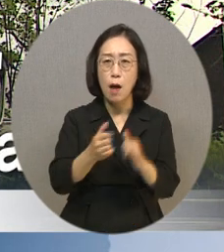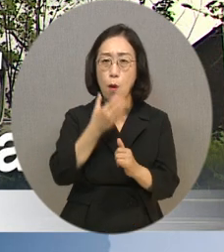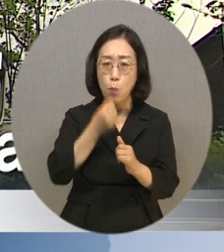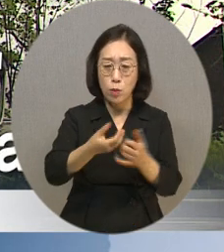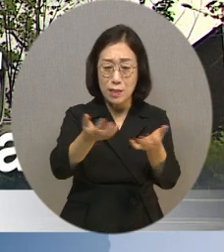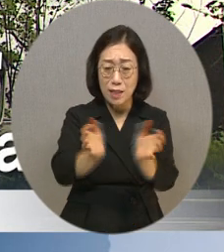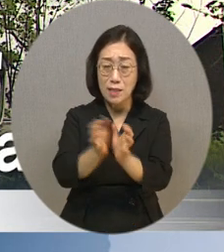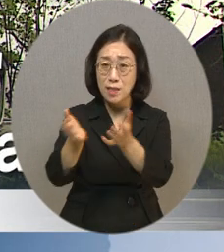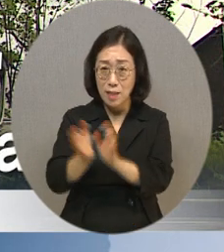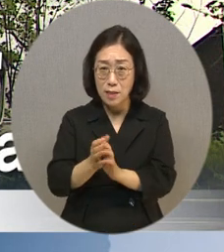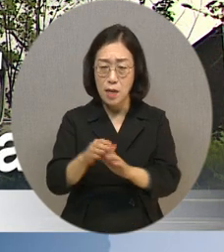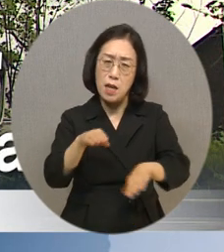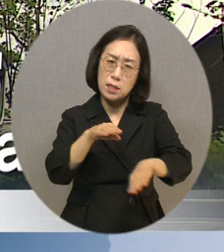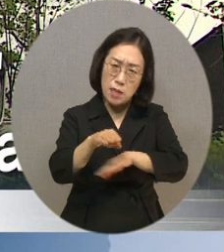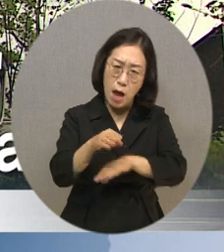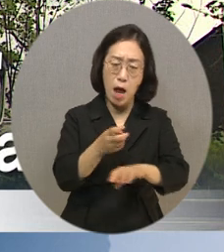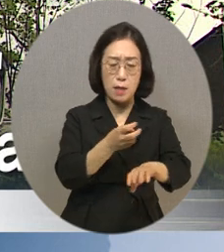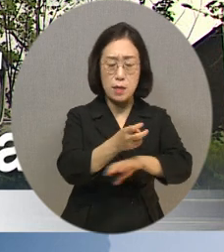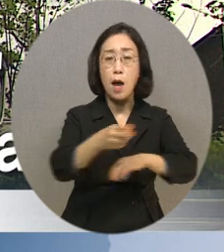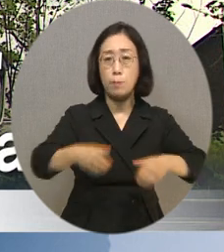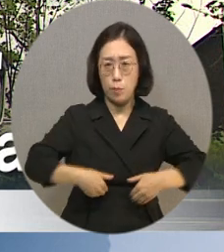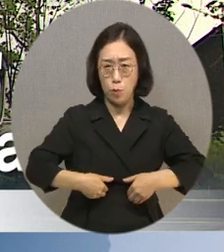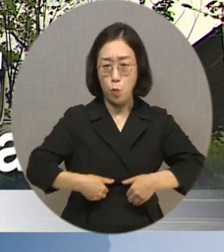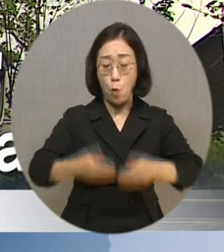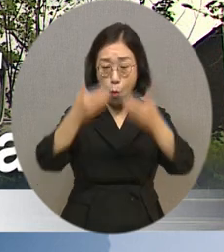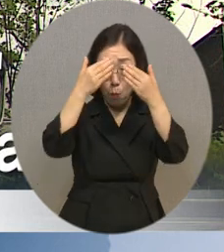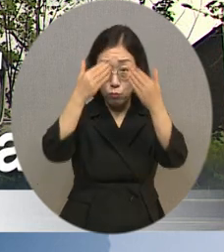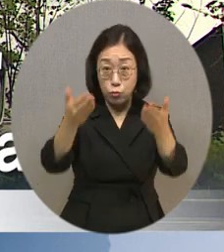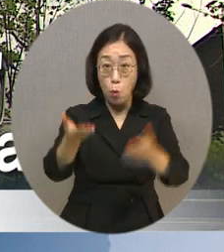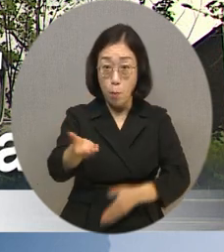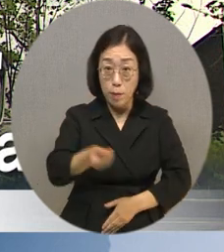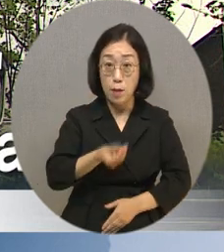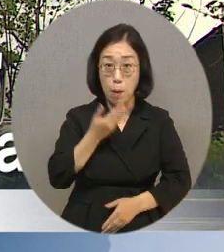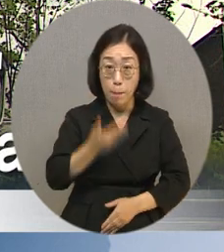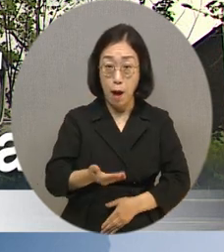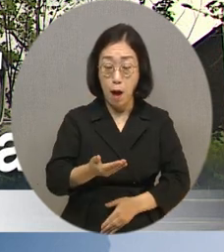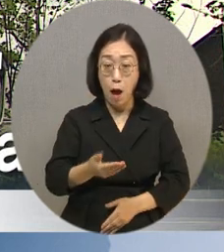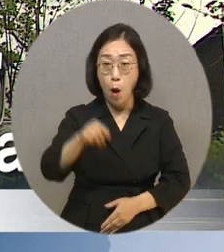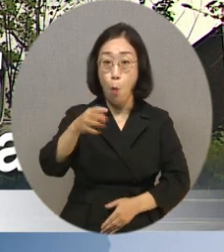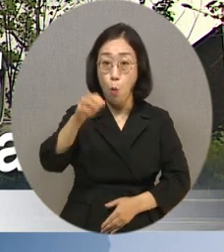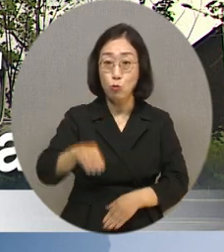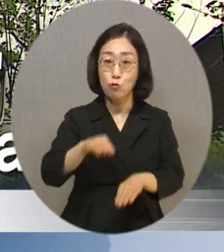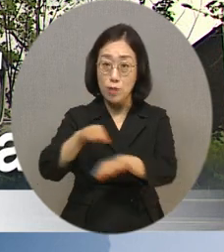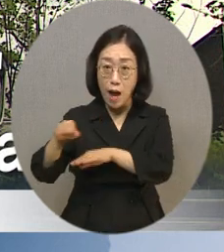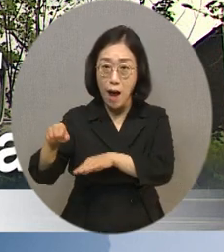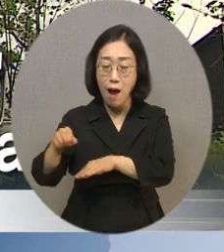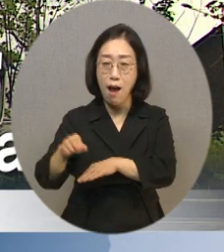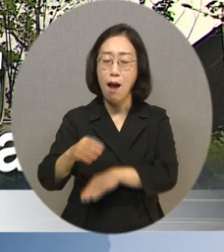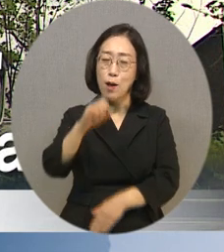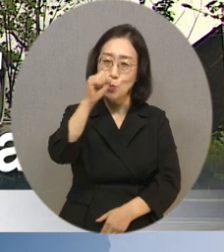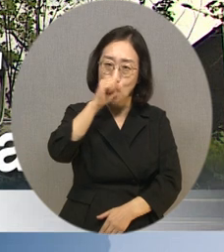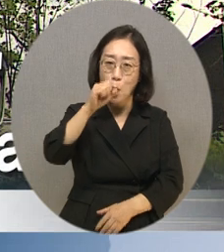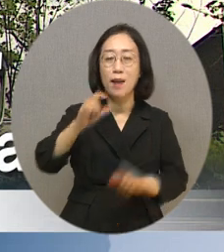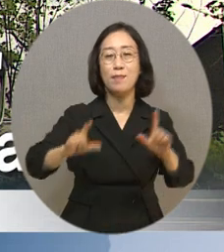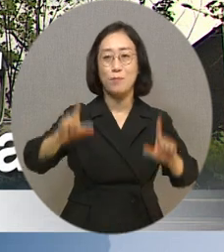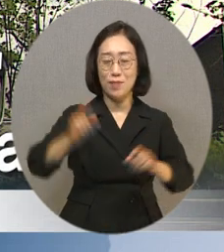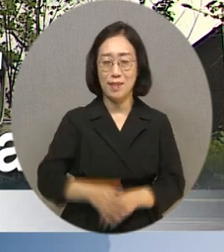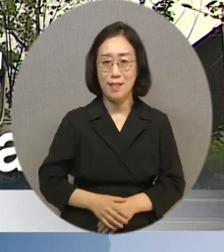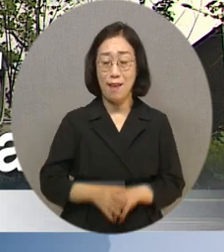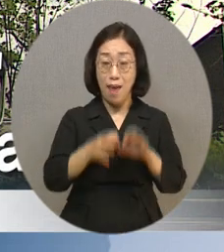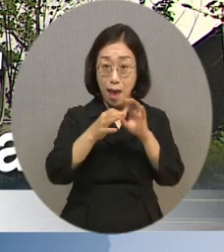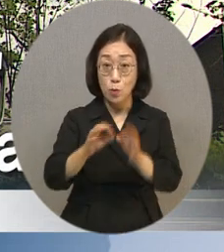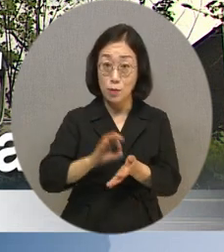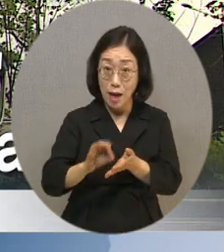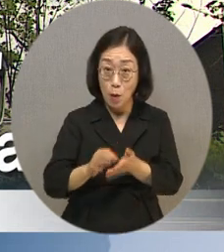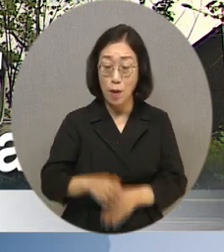사회복지단체들은 차량이 필요할 때 무상으로 대여할 수 있는 공유차량 운행을 환영하고 있습니다. 지속가능한